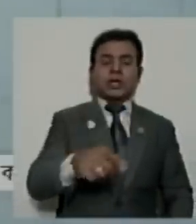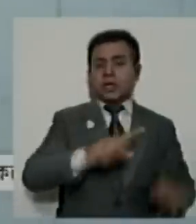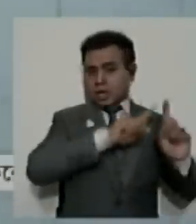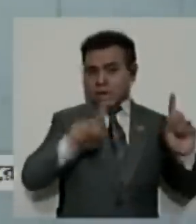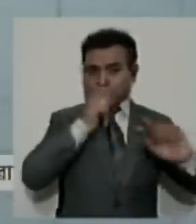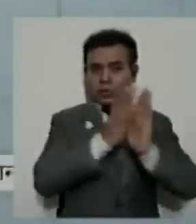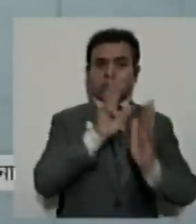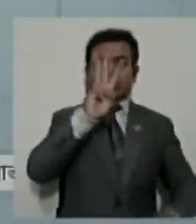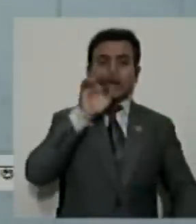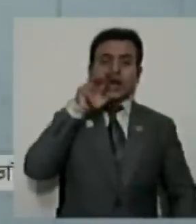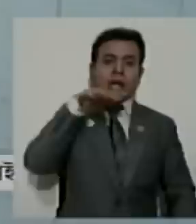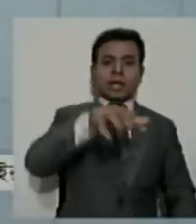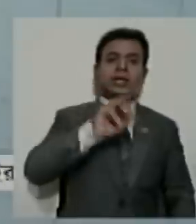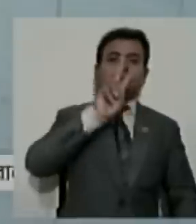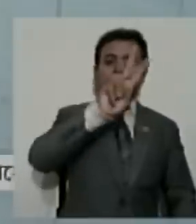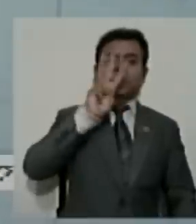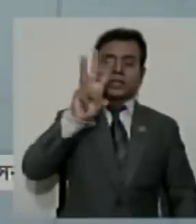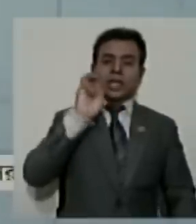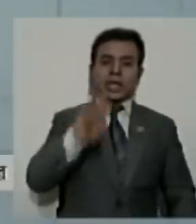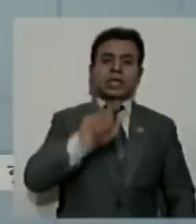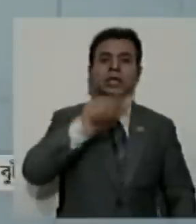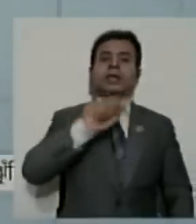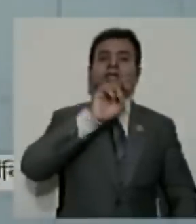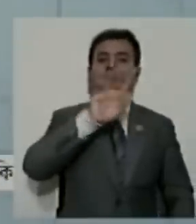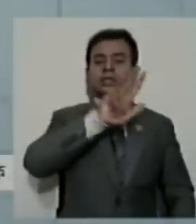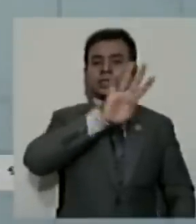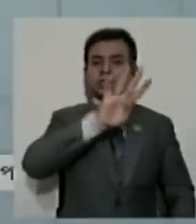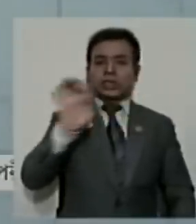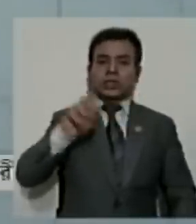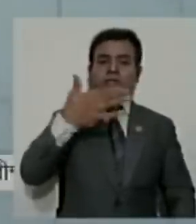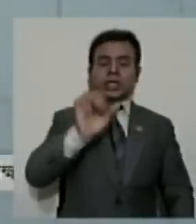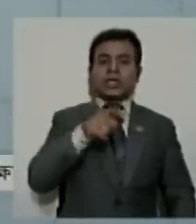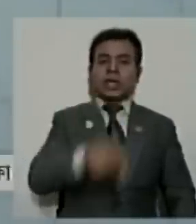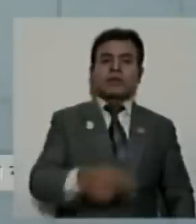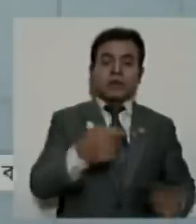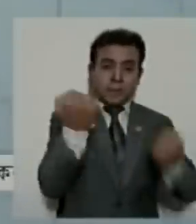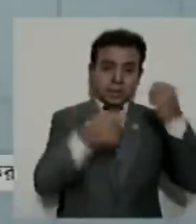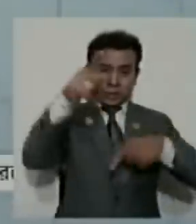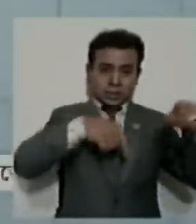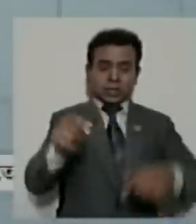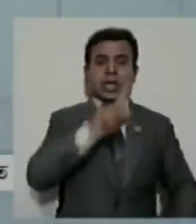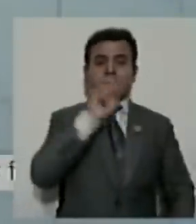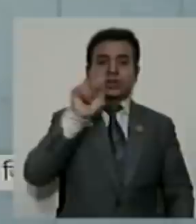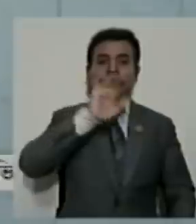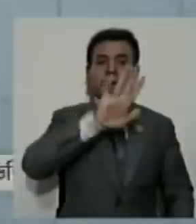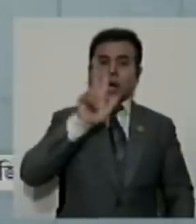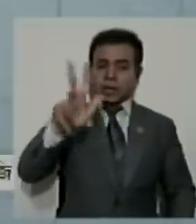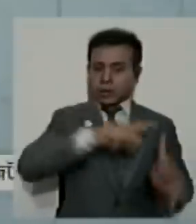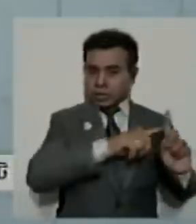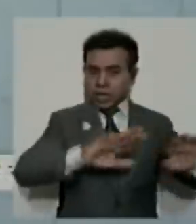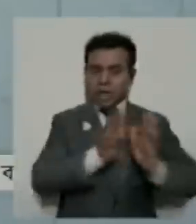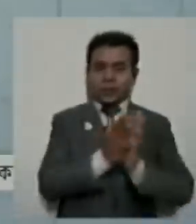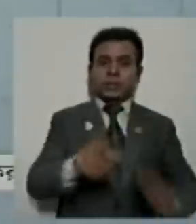3,27,820 জনকে। সমুদ্র বন্দরে 175 জন এবং এ পর্যন্ত 14,661 জনকে সমুদ্র বন্দরে স্ক্রিনিং করা হয়েছে